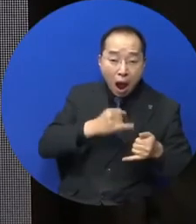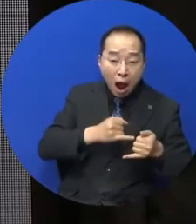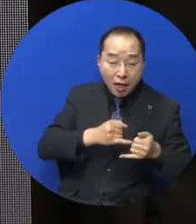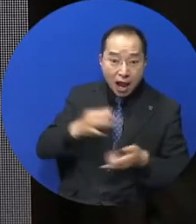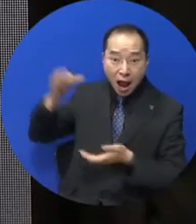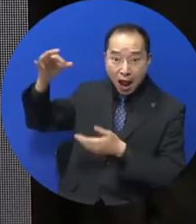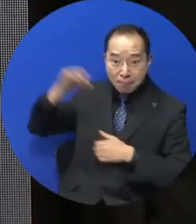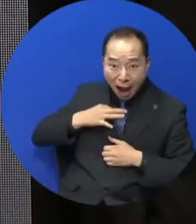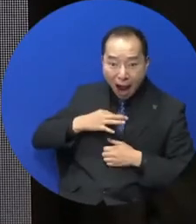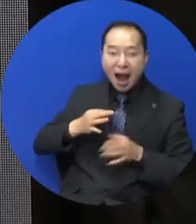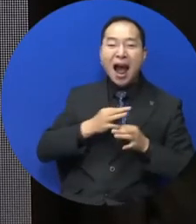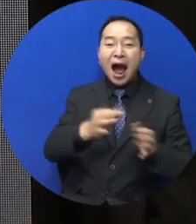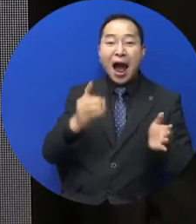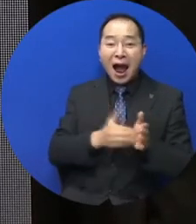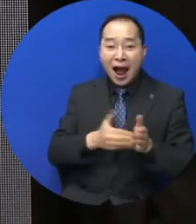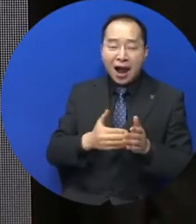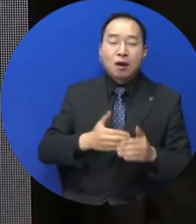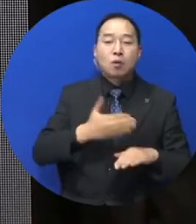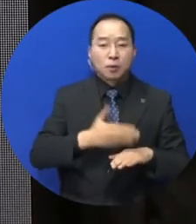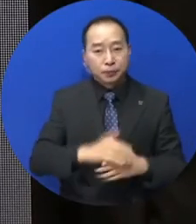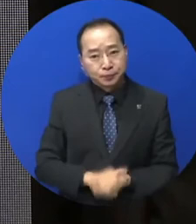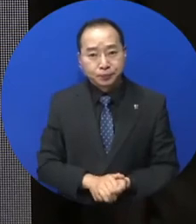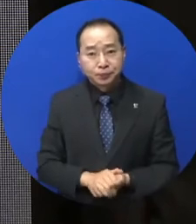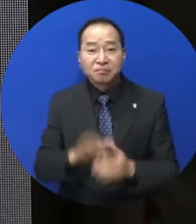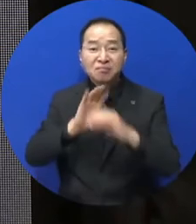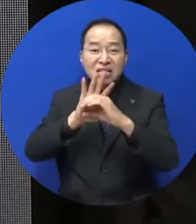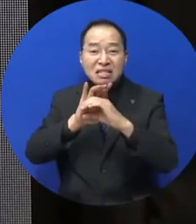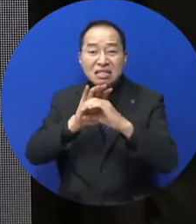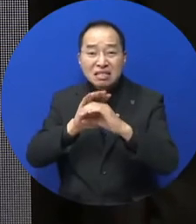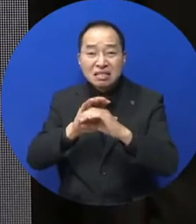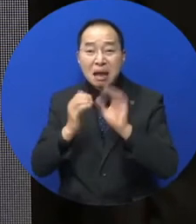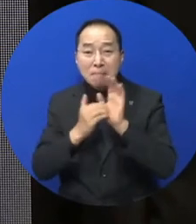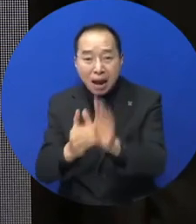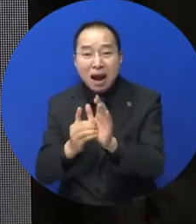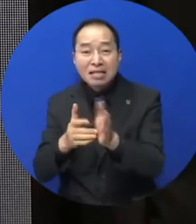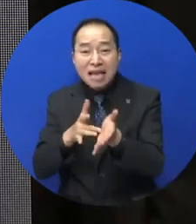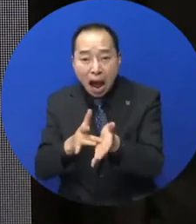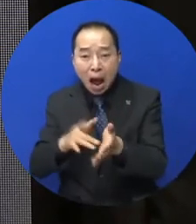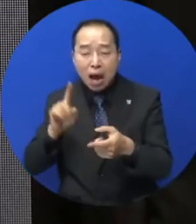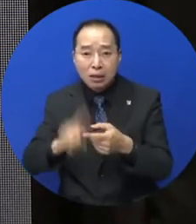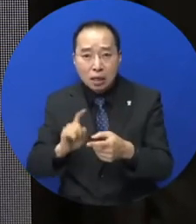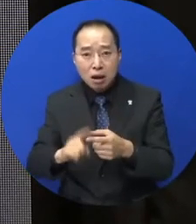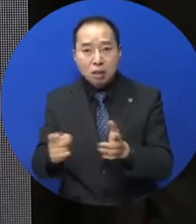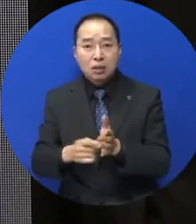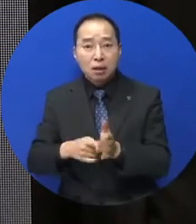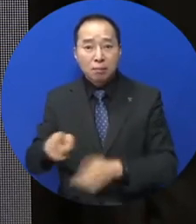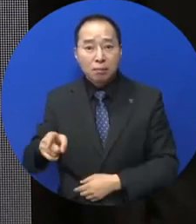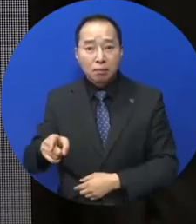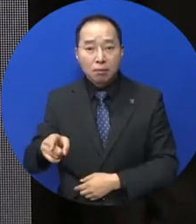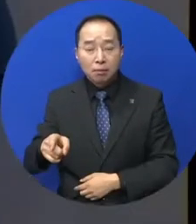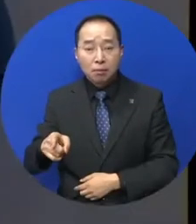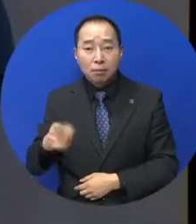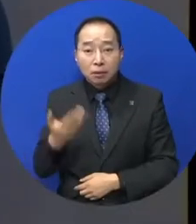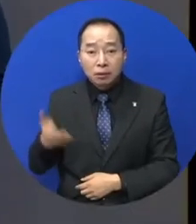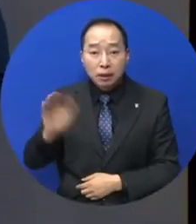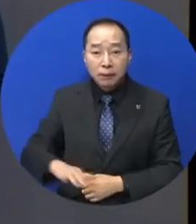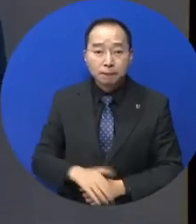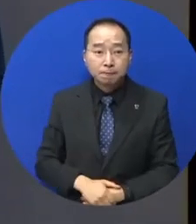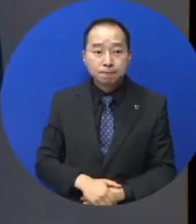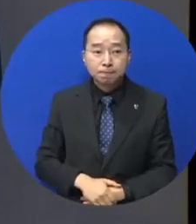쏟아졌습니다. 특히 백신 접종 관련 일들이 긴박하게 돌아갔습니다. 그런데 뜻하지